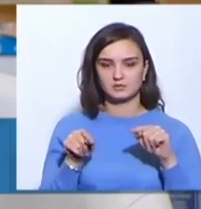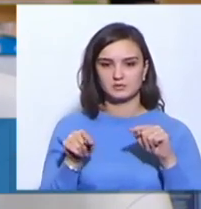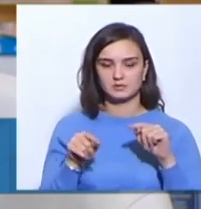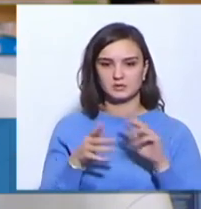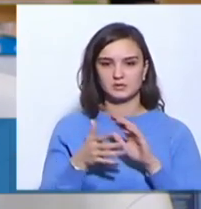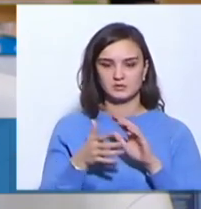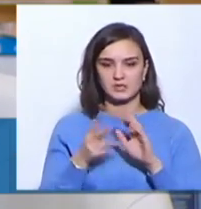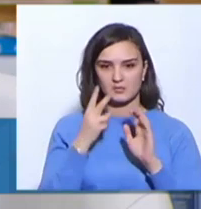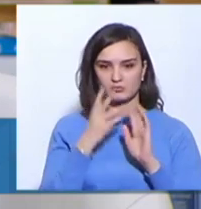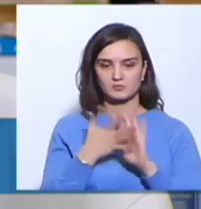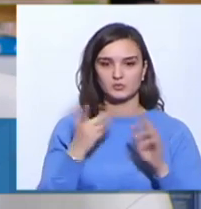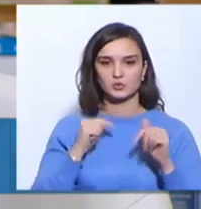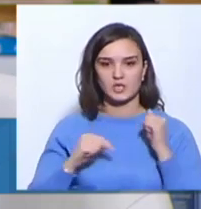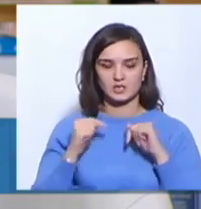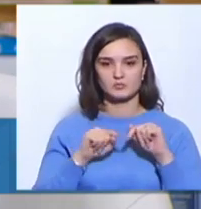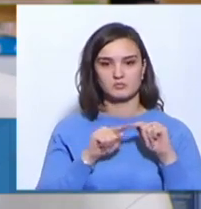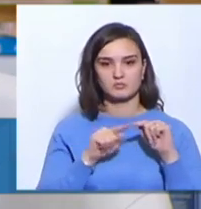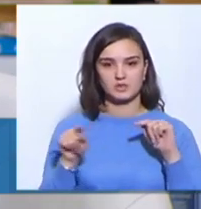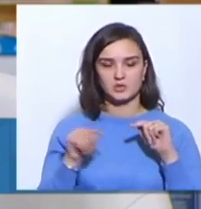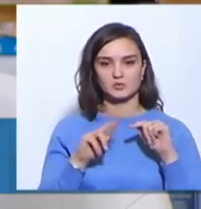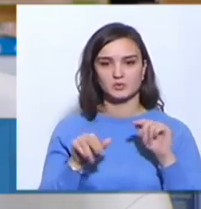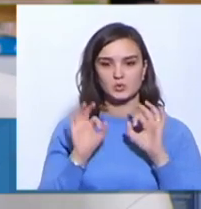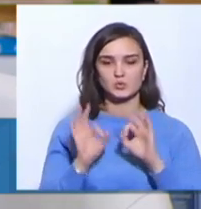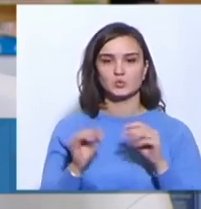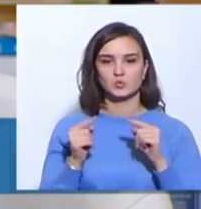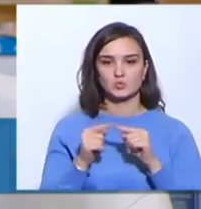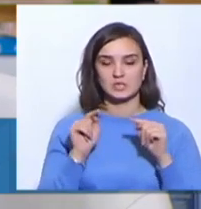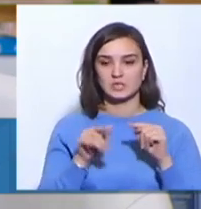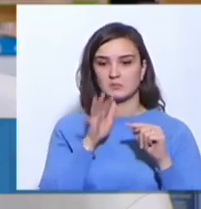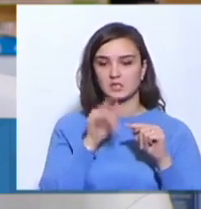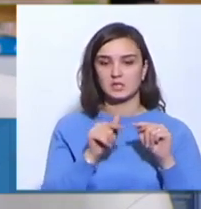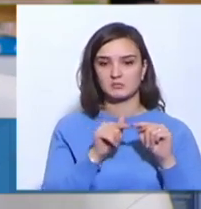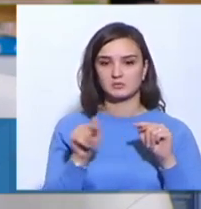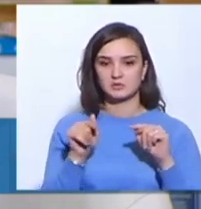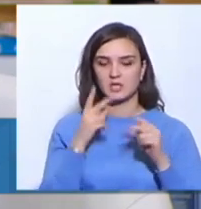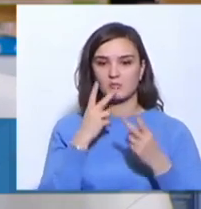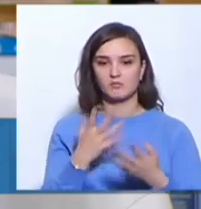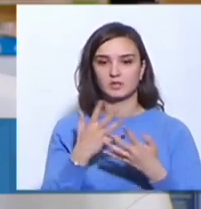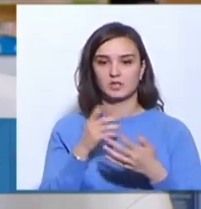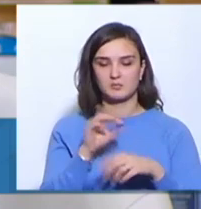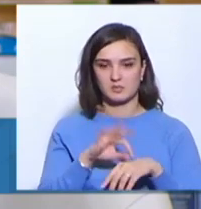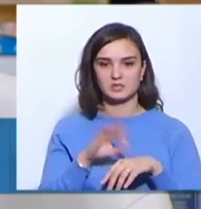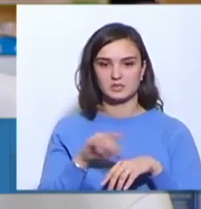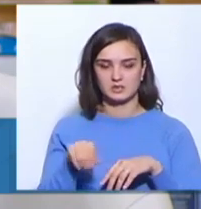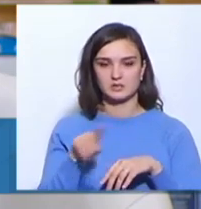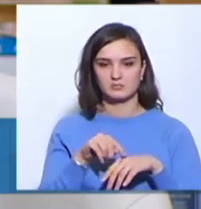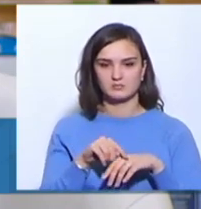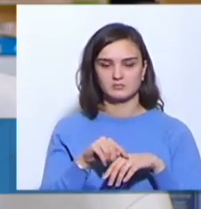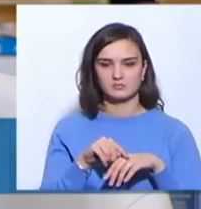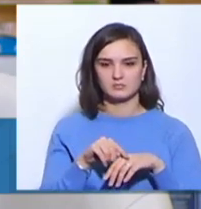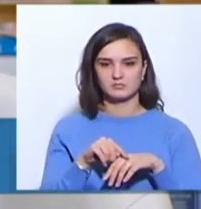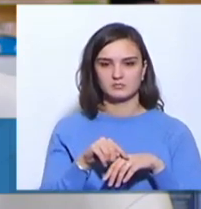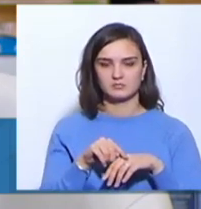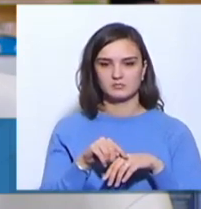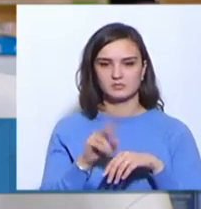გამოსავლენად, რომელიც ორგანიზმში მიმდინარეობს. და ზუსტად იმ ეტაპზე გამოვლენილი პათოლოგია, იმ ეტაპზე გამოვლენილი კიბო